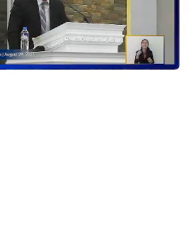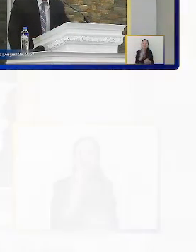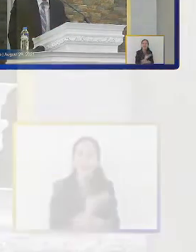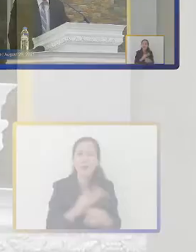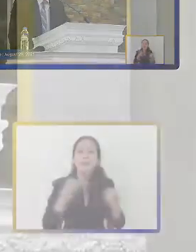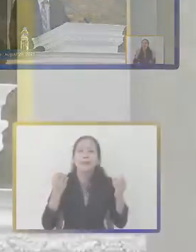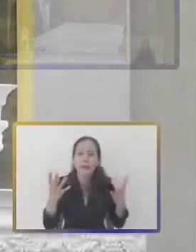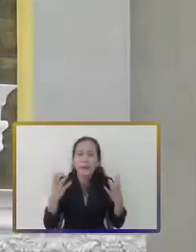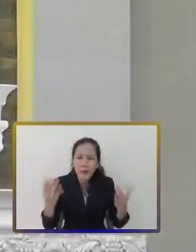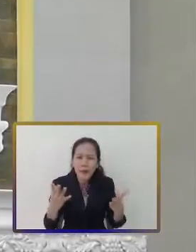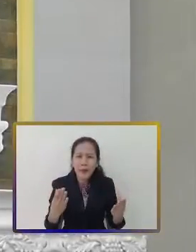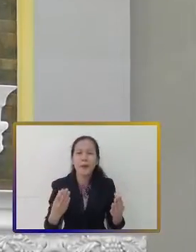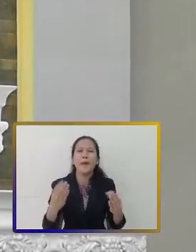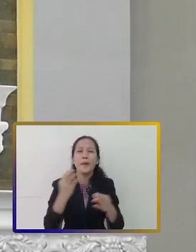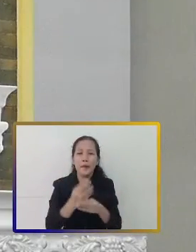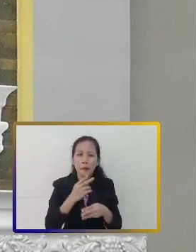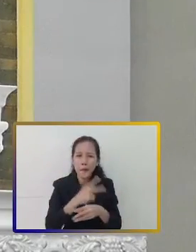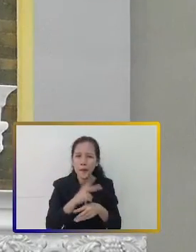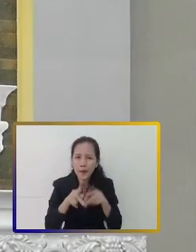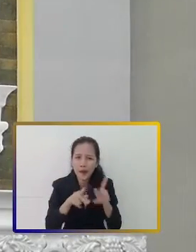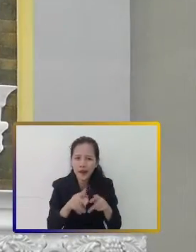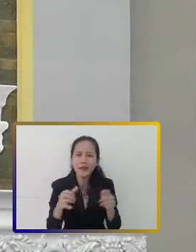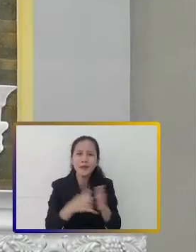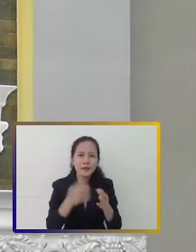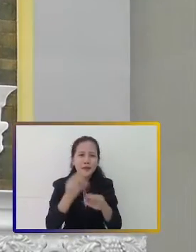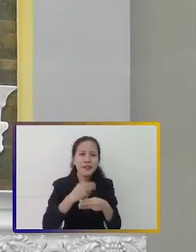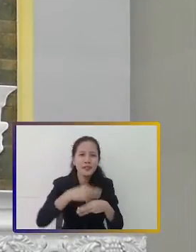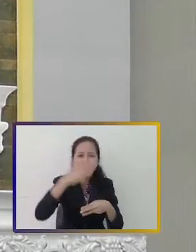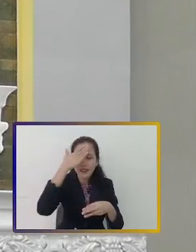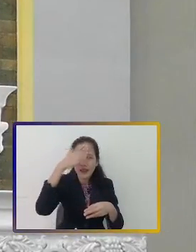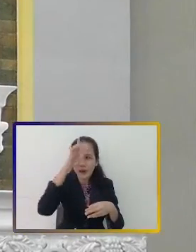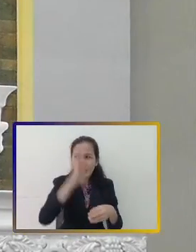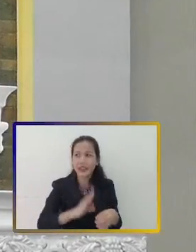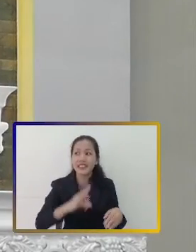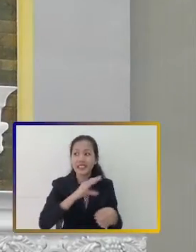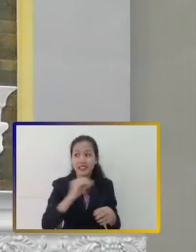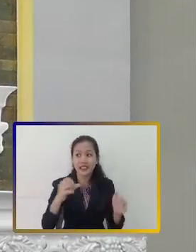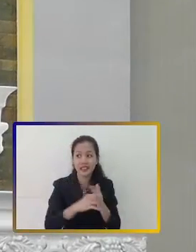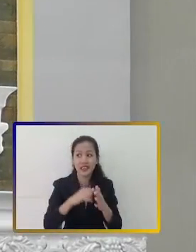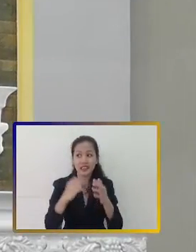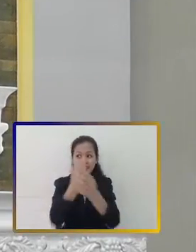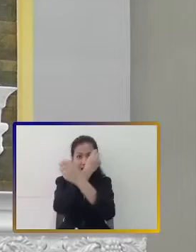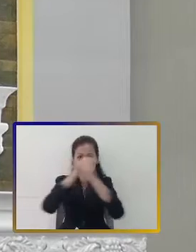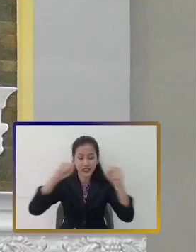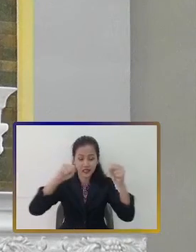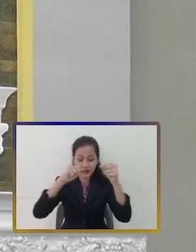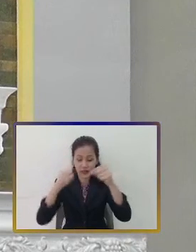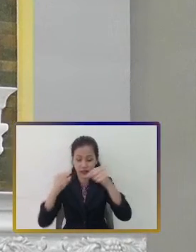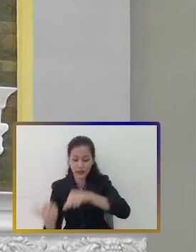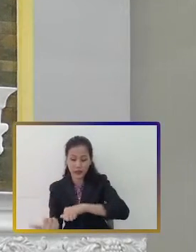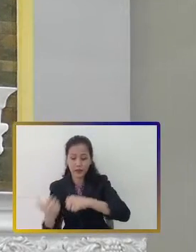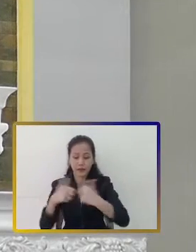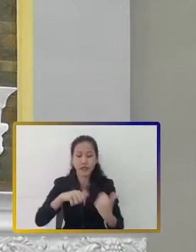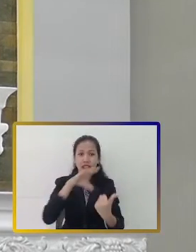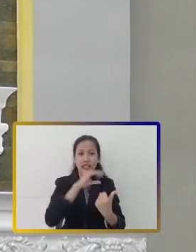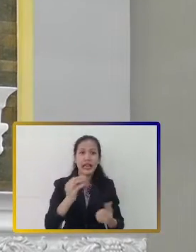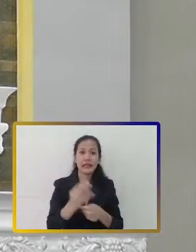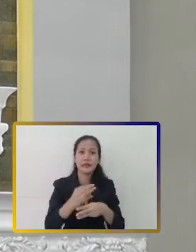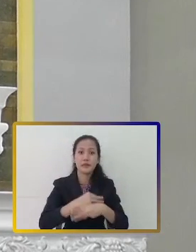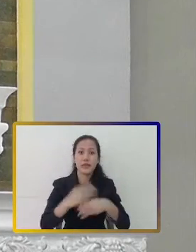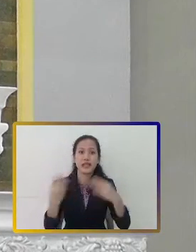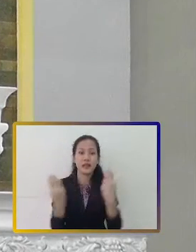Diyos. At sila'y maligtas, at mababtize, at maging bahagi ng simbahan, at para mag-build